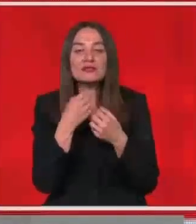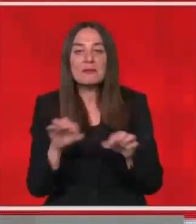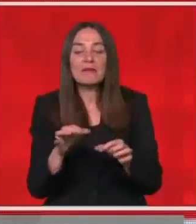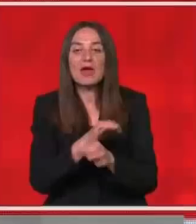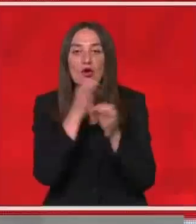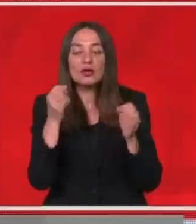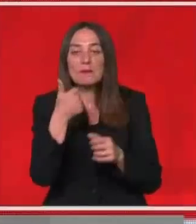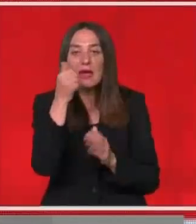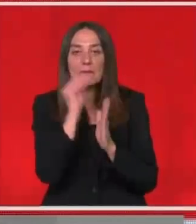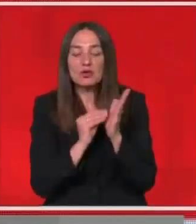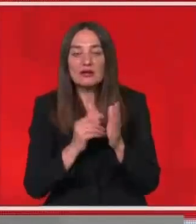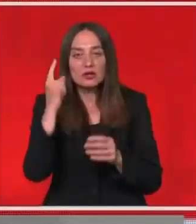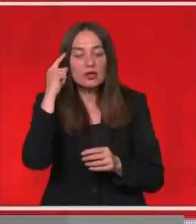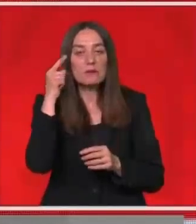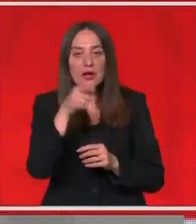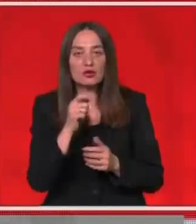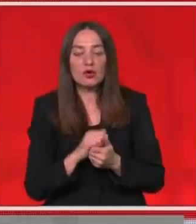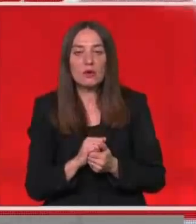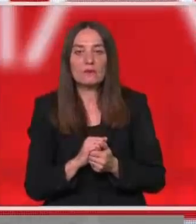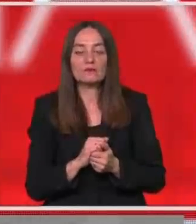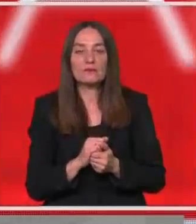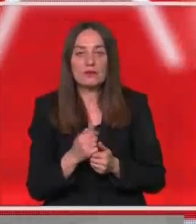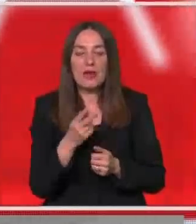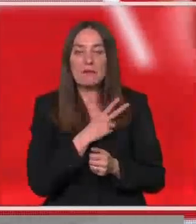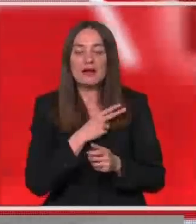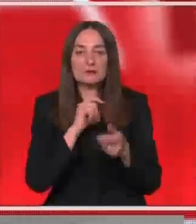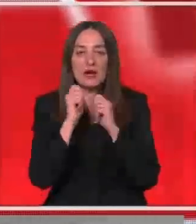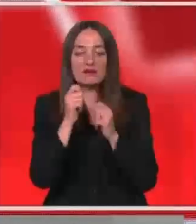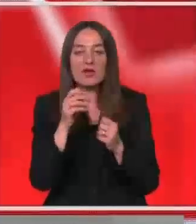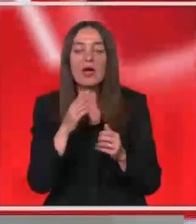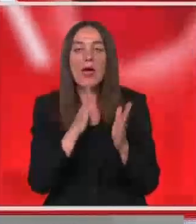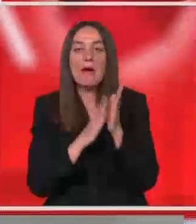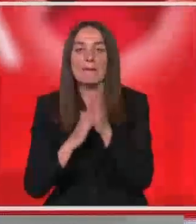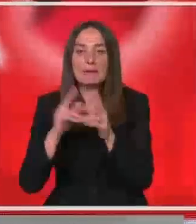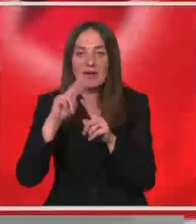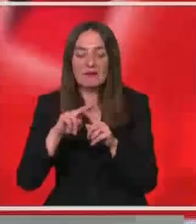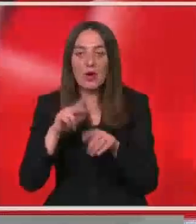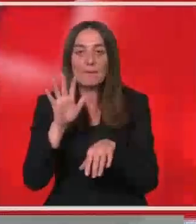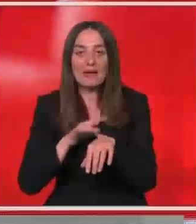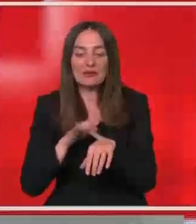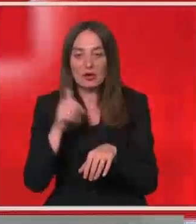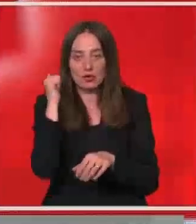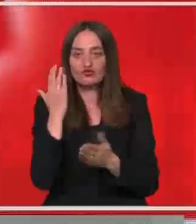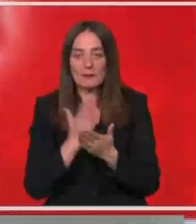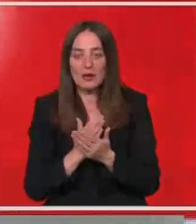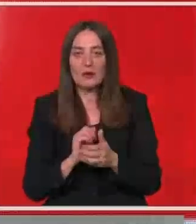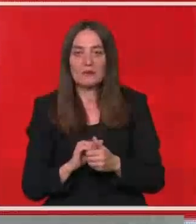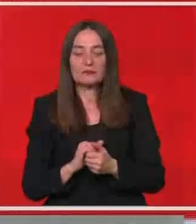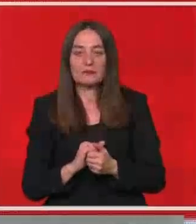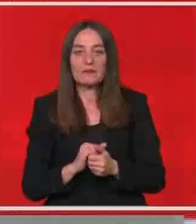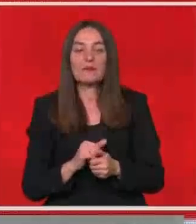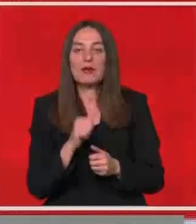jedan podatak s obzirom na to da će taj... Mi imali smo razgovor sa Međunarodnim monetarnim fondom u petak, to je juče bilo.